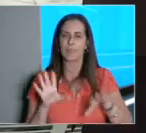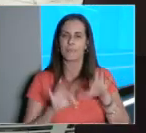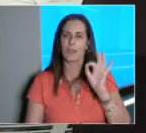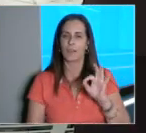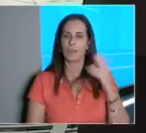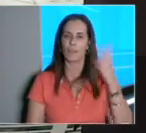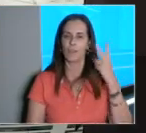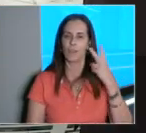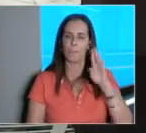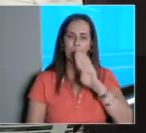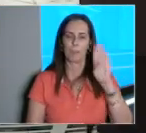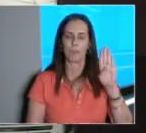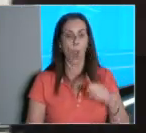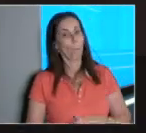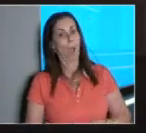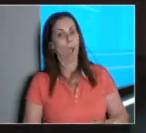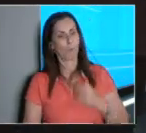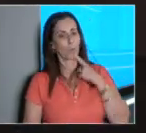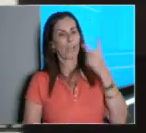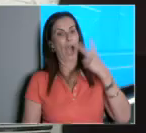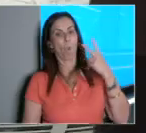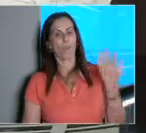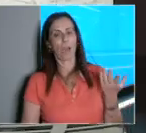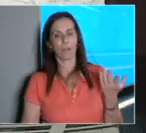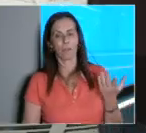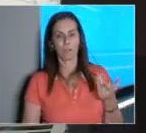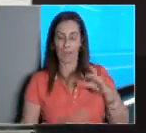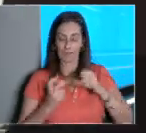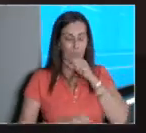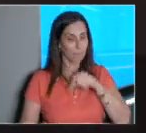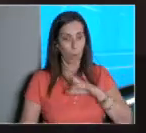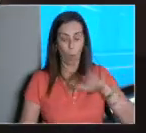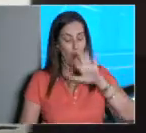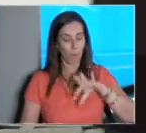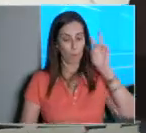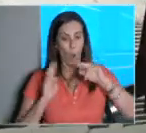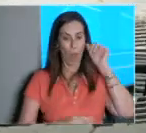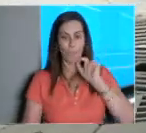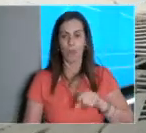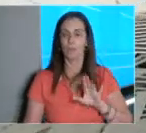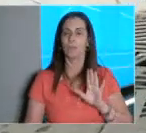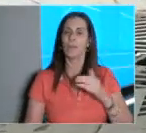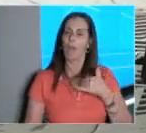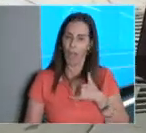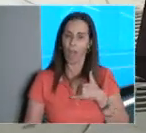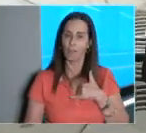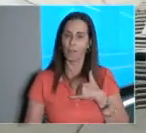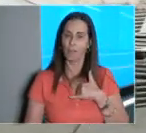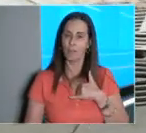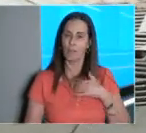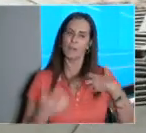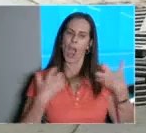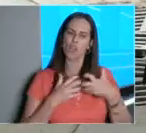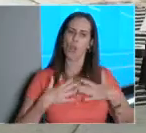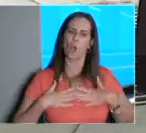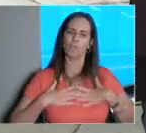אוקיי, כמובן שלביבי. אופה, מה זה כמובן? אתה בכפר סבא, פה זה עיר של כחול לבן. אתה תושב העיר הזאת? זה עיר של כחול לבן, אני במקור